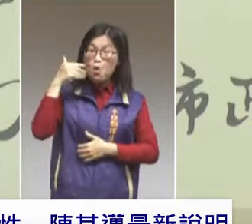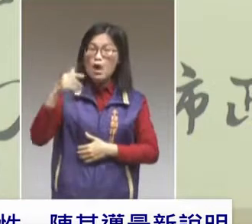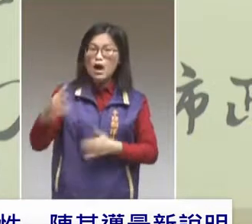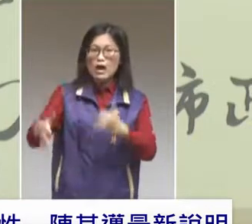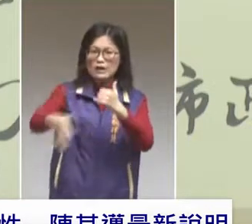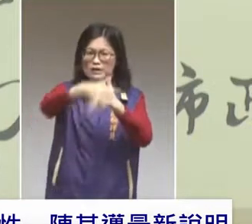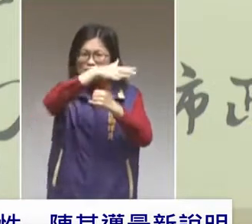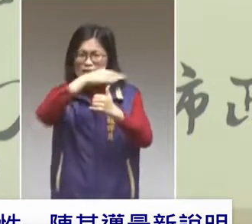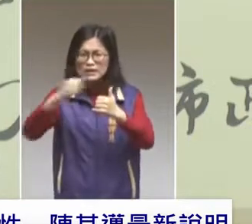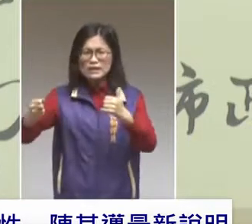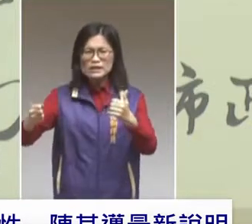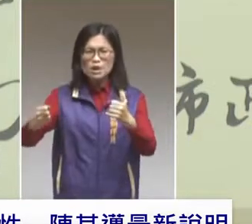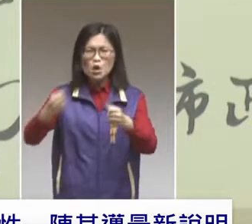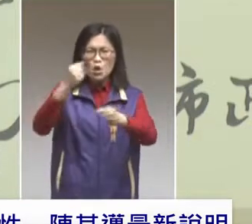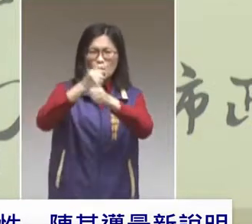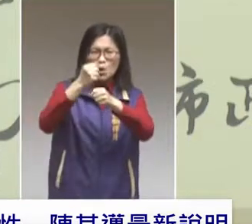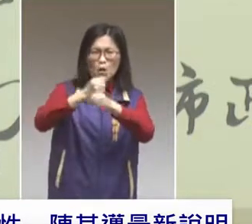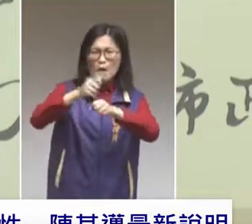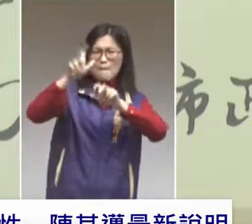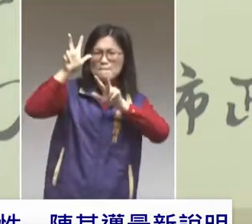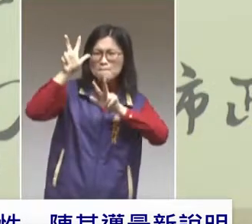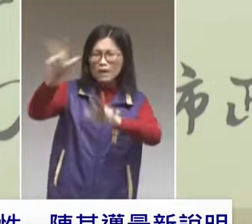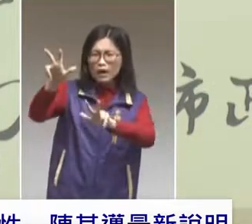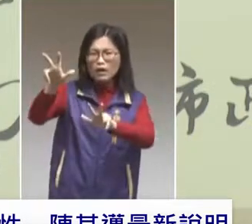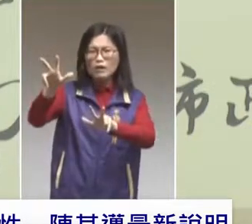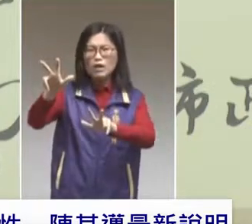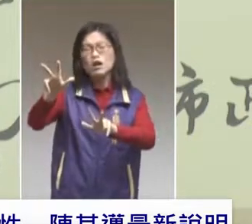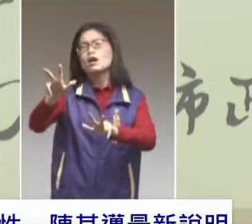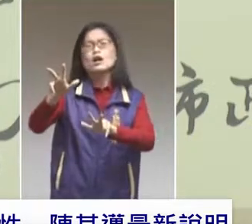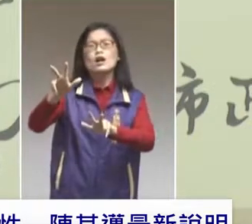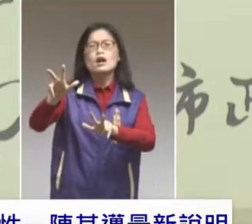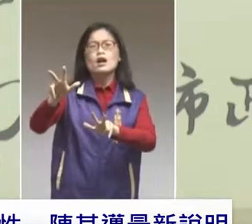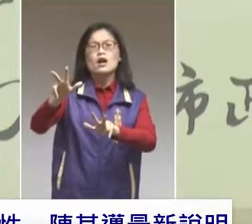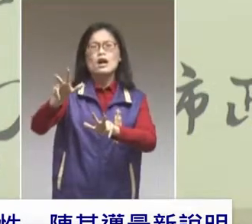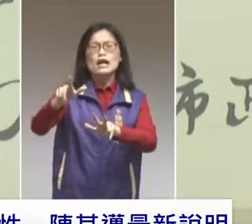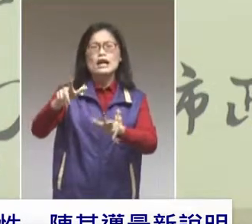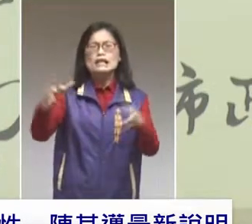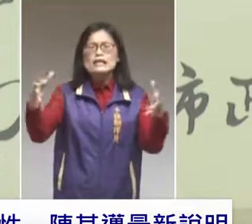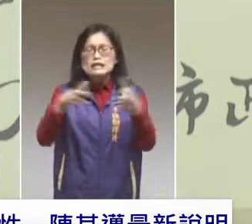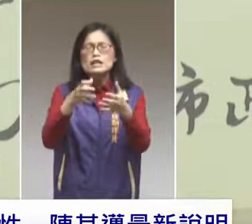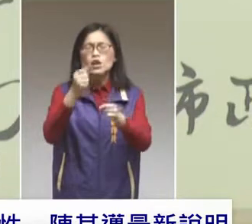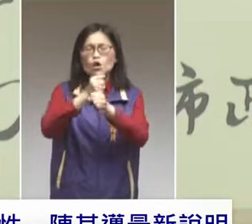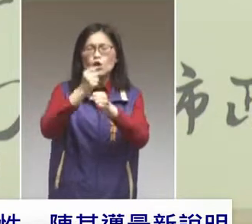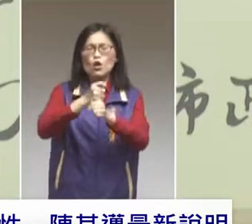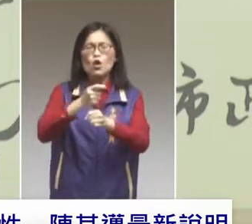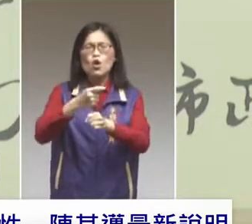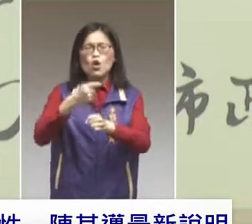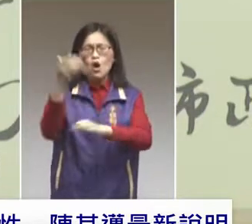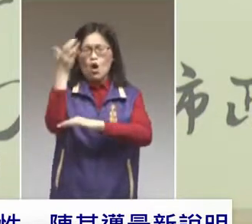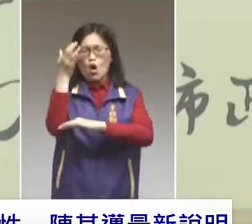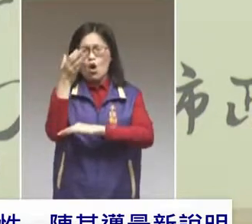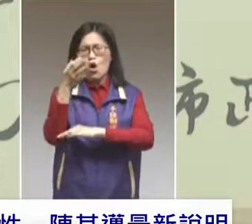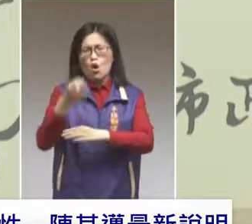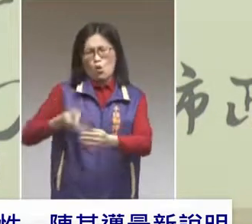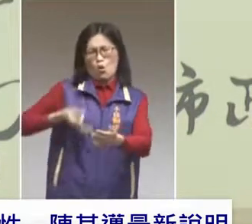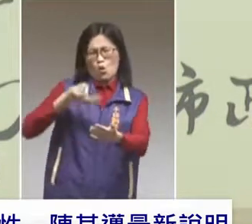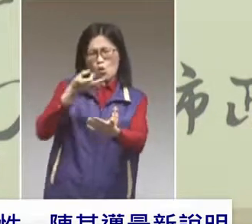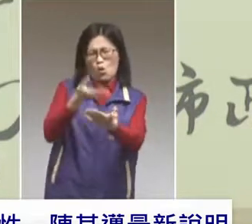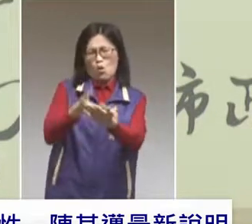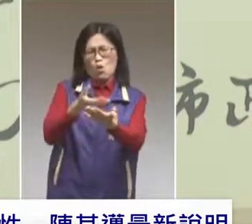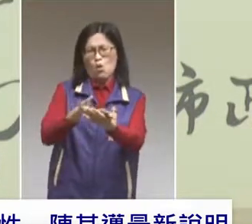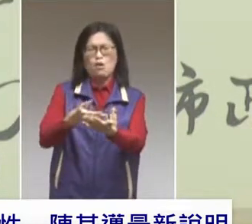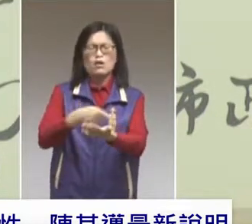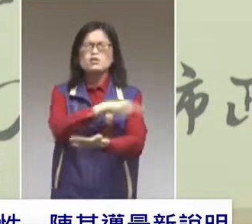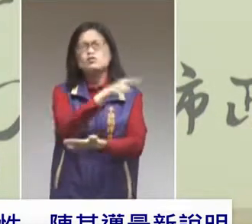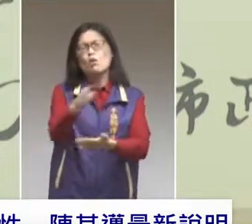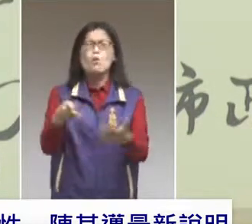希望说，那假如全台湾都能够这样做，那这个部分当然是一个比较